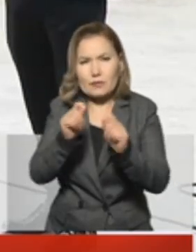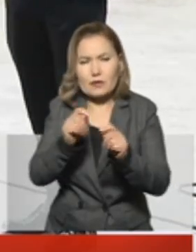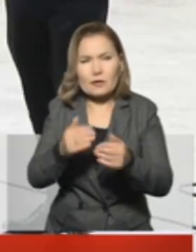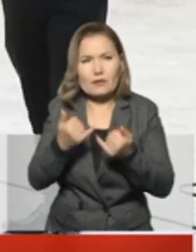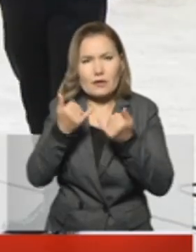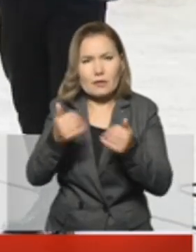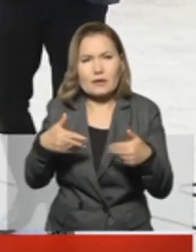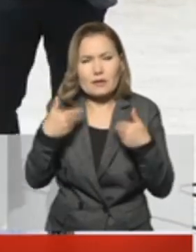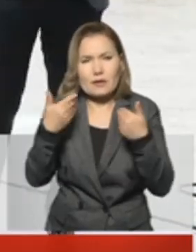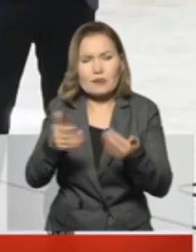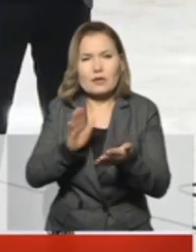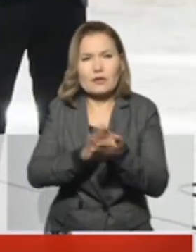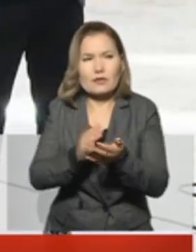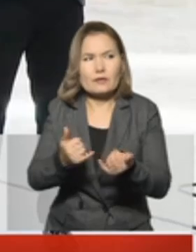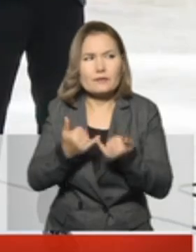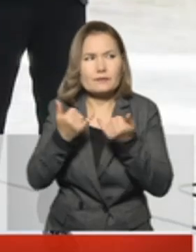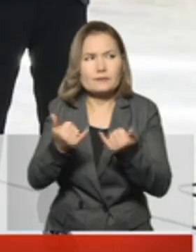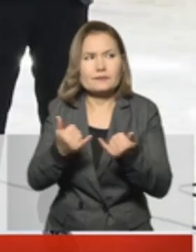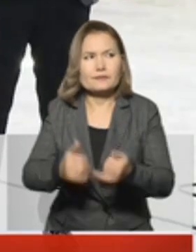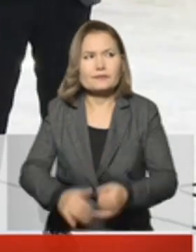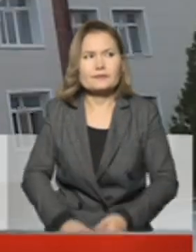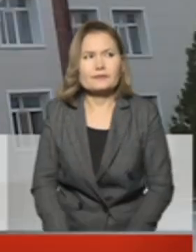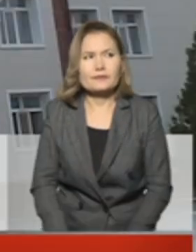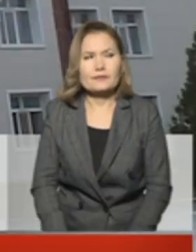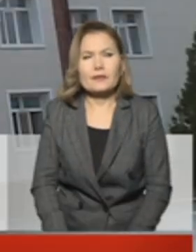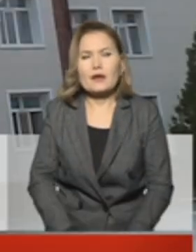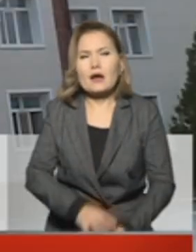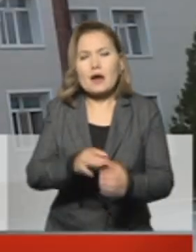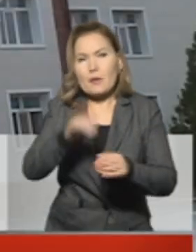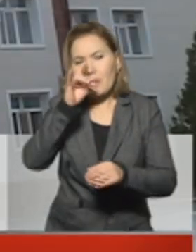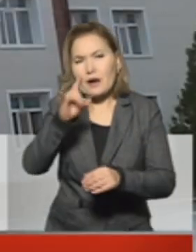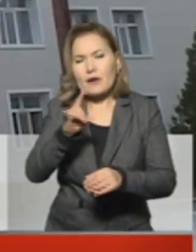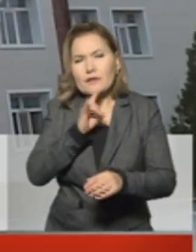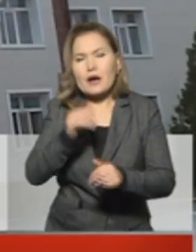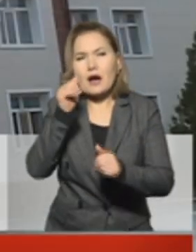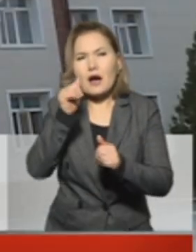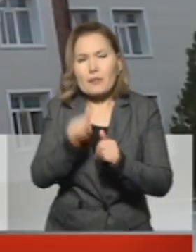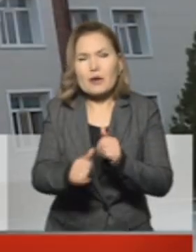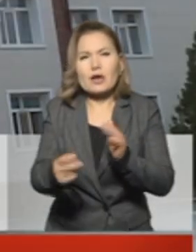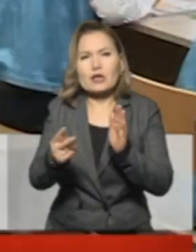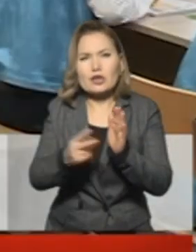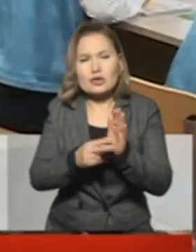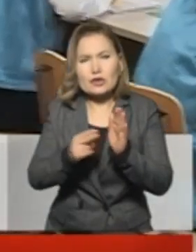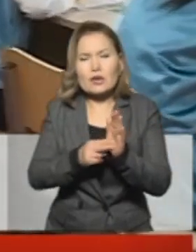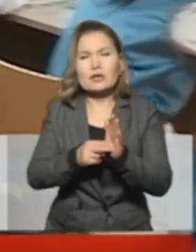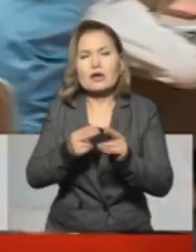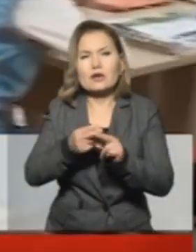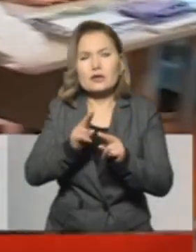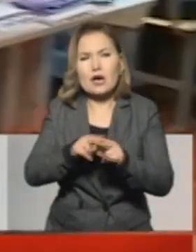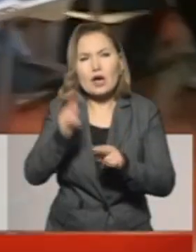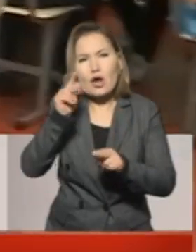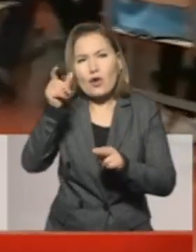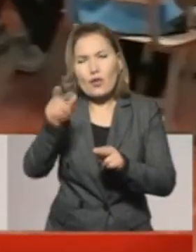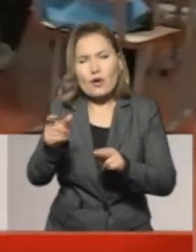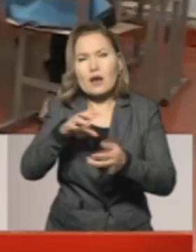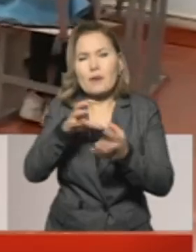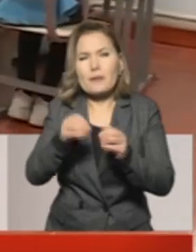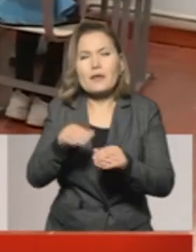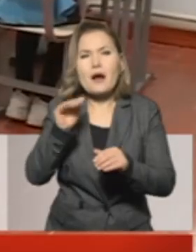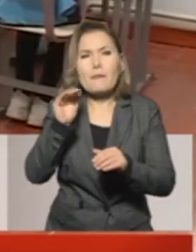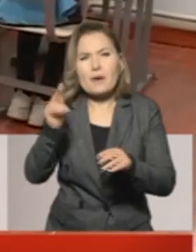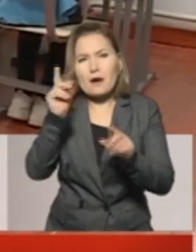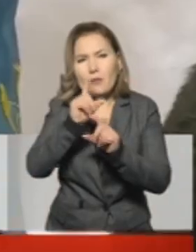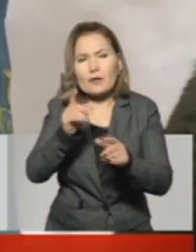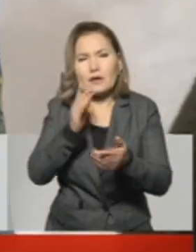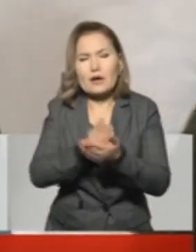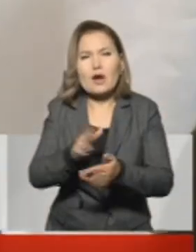ие болдыңыз. Қошеметтеріңіз! Айта кетейік, еліміздегі әрбір жетінші бала білім алатын Түркістан облысында мыңнан аса мектеп